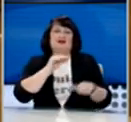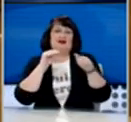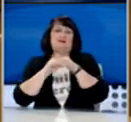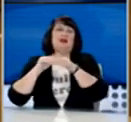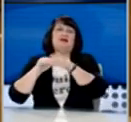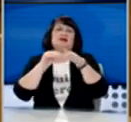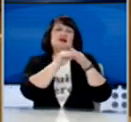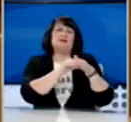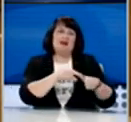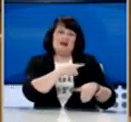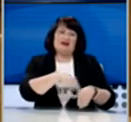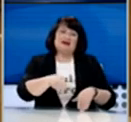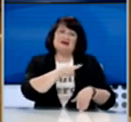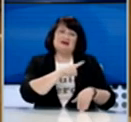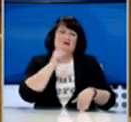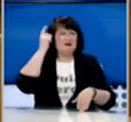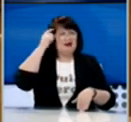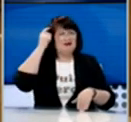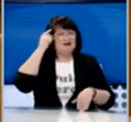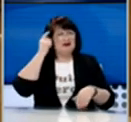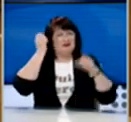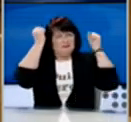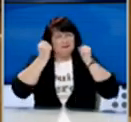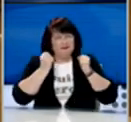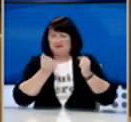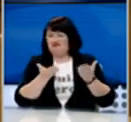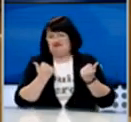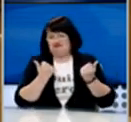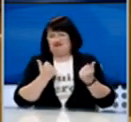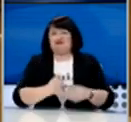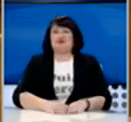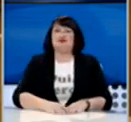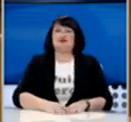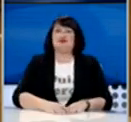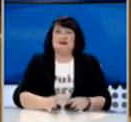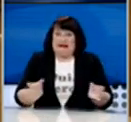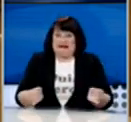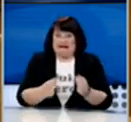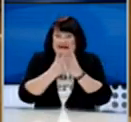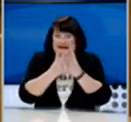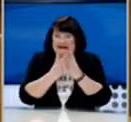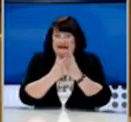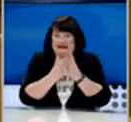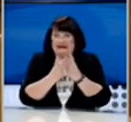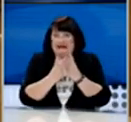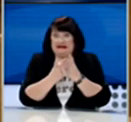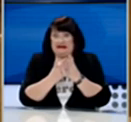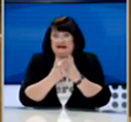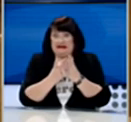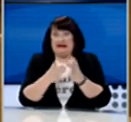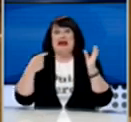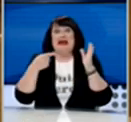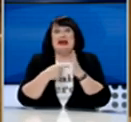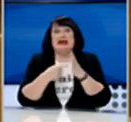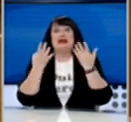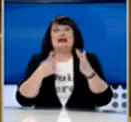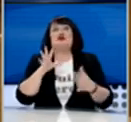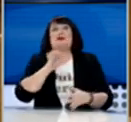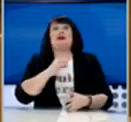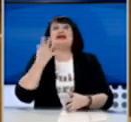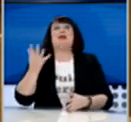αντιλαμβάνεστε για ποιους εννοώ είναι άραγε σύμπτωση ότι και το 55 στο στο πρωτοσελ του βήματος